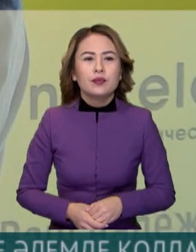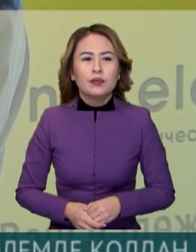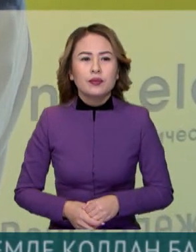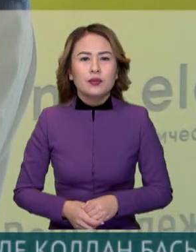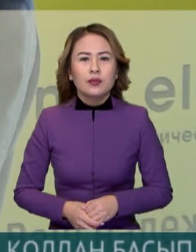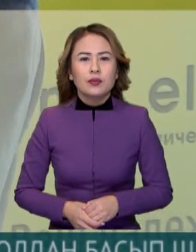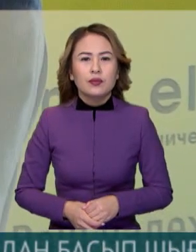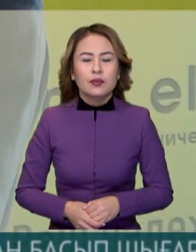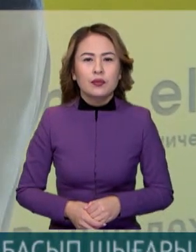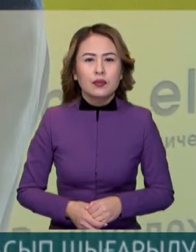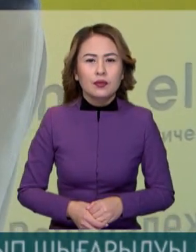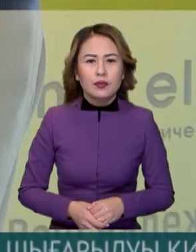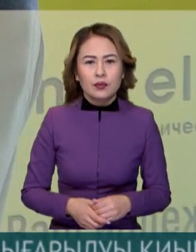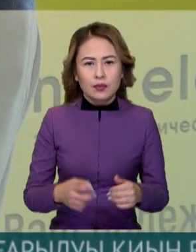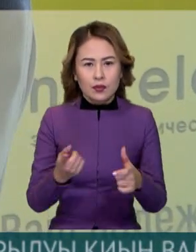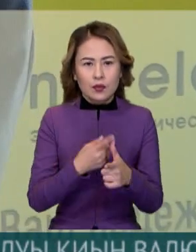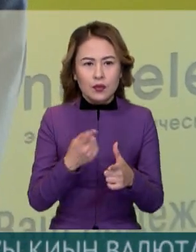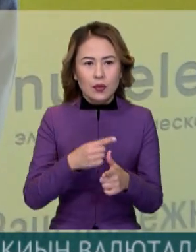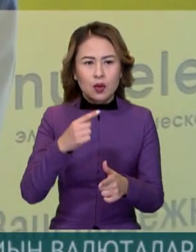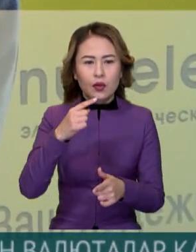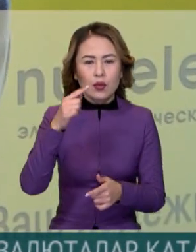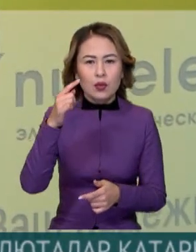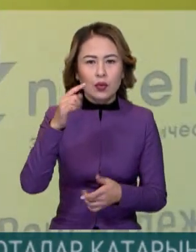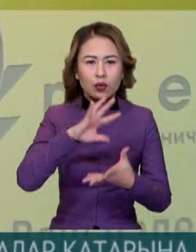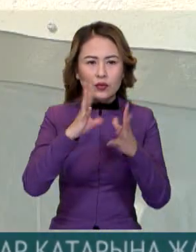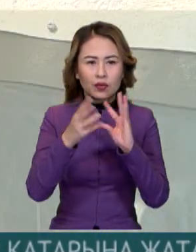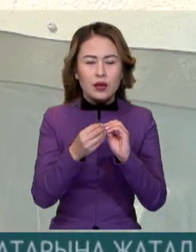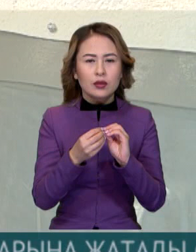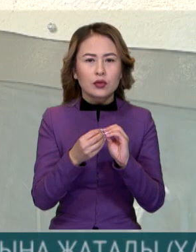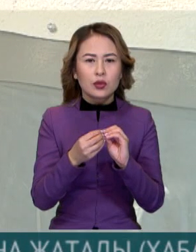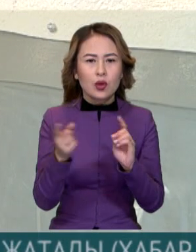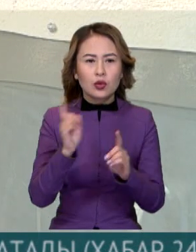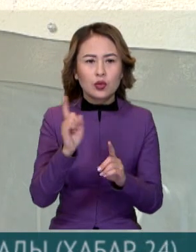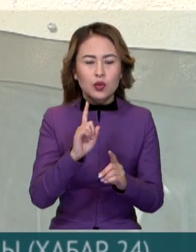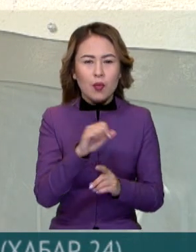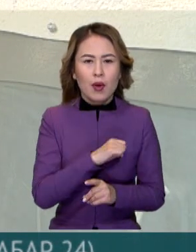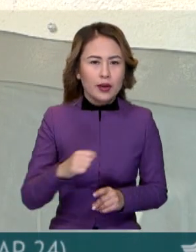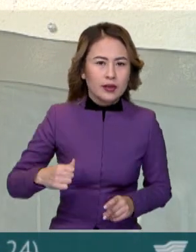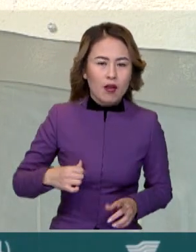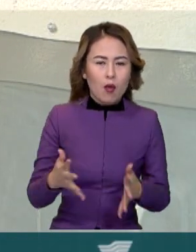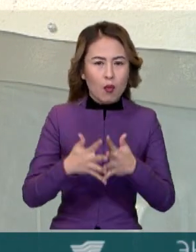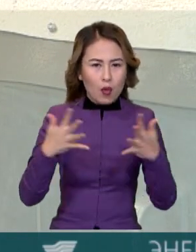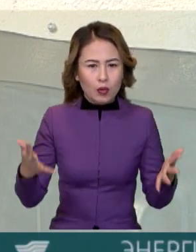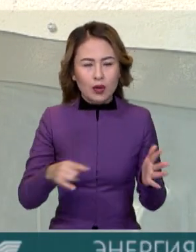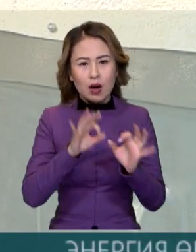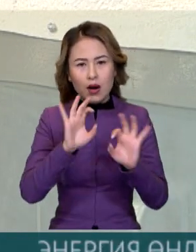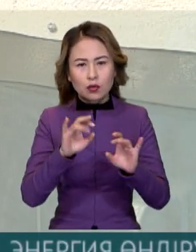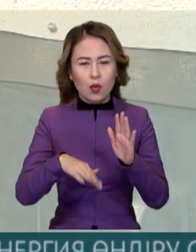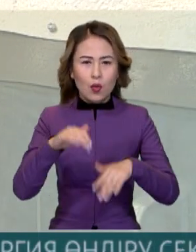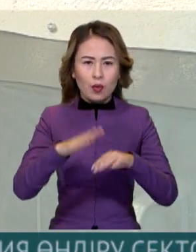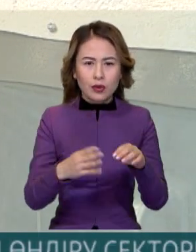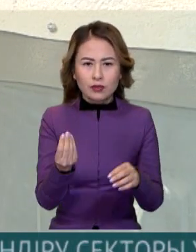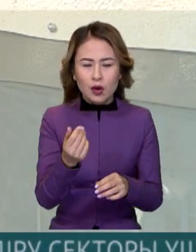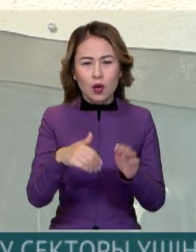Подъезде тұрады, тоже үнемдеу 90%-ға көрсетіледі. Айтатын заттар әрине көп, бірақ оны қолмен ұстап,